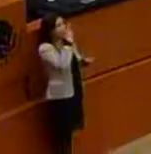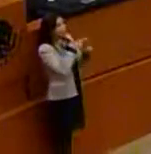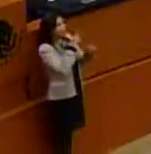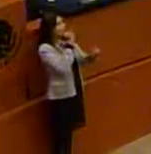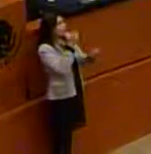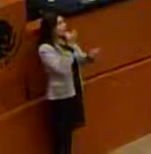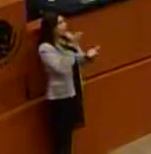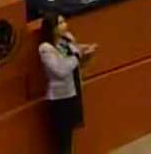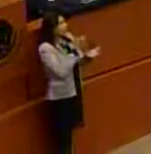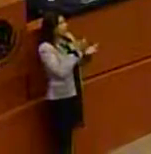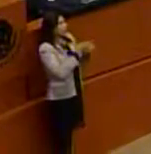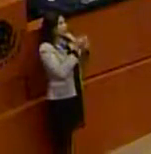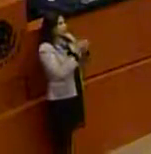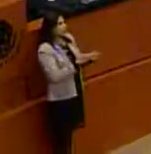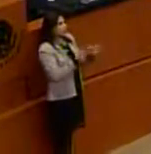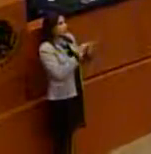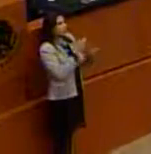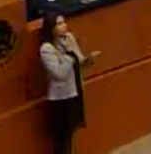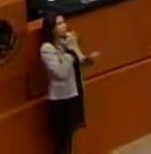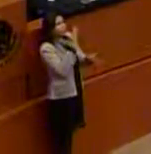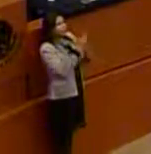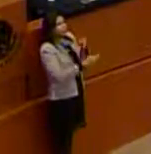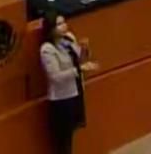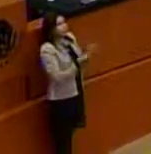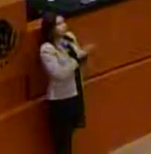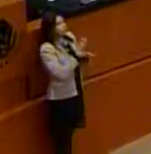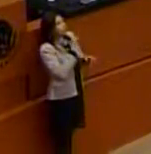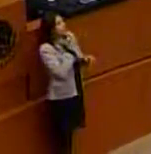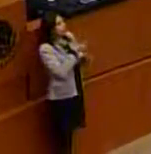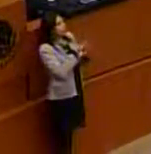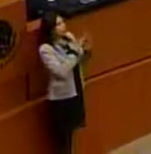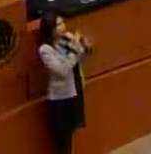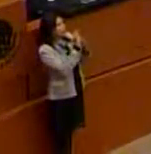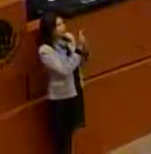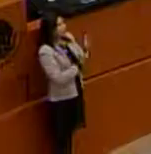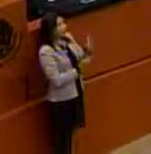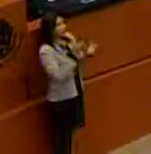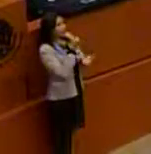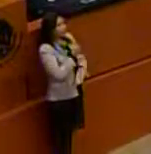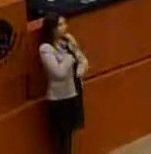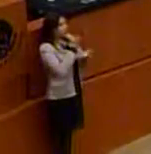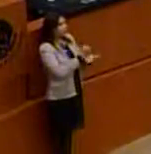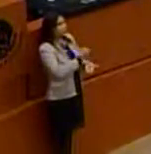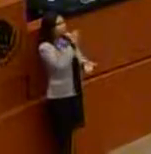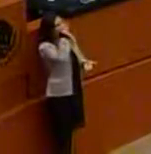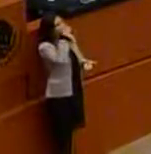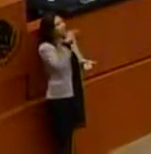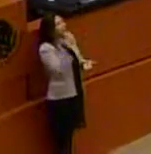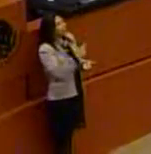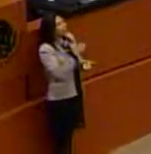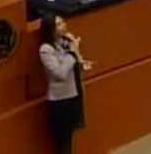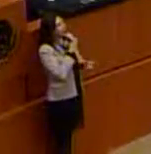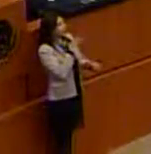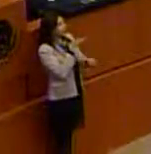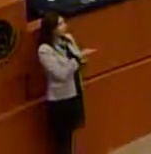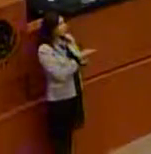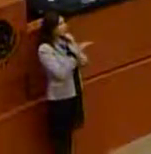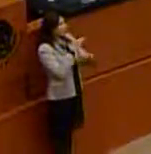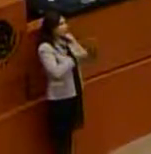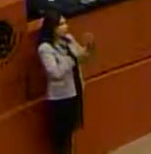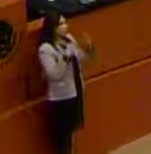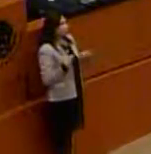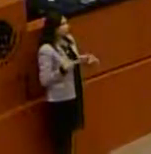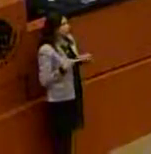final, ce sera nécessairement un modèle de financement qui épargne les classes moyennes d'un excès de charges fiscales qui sera